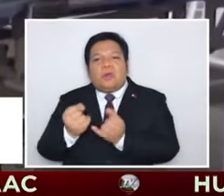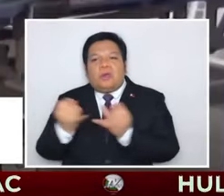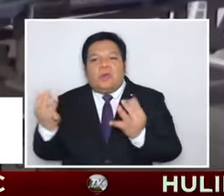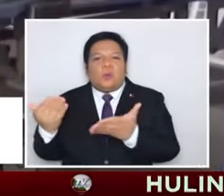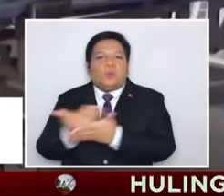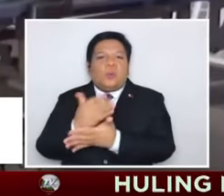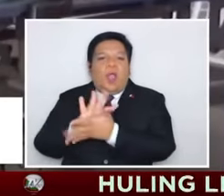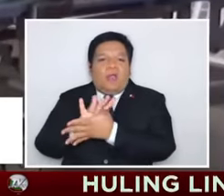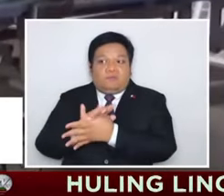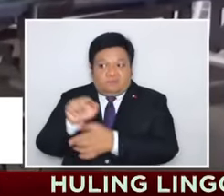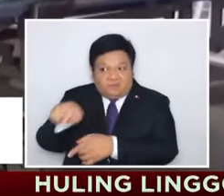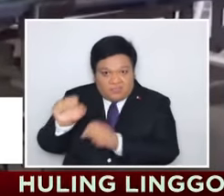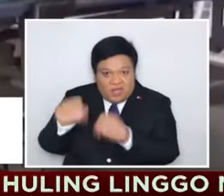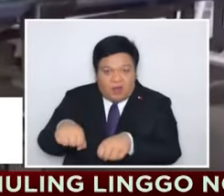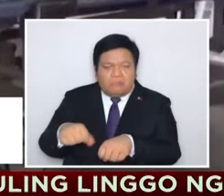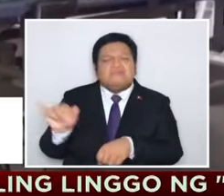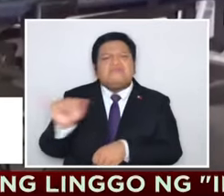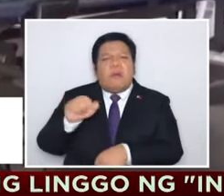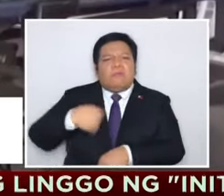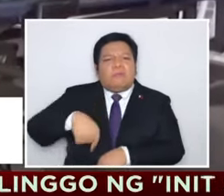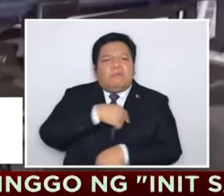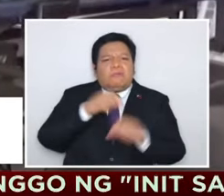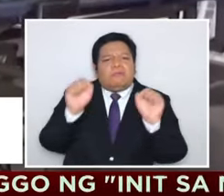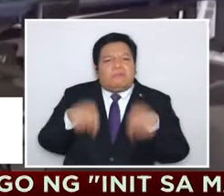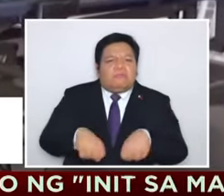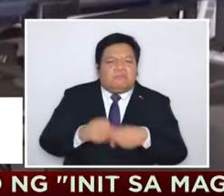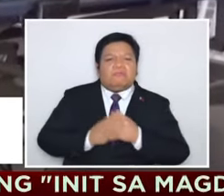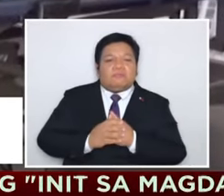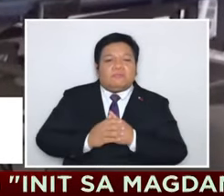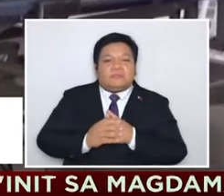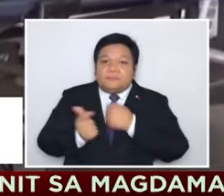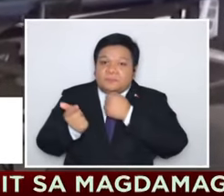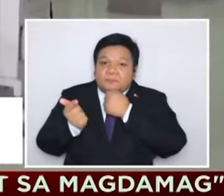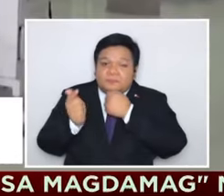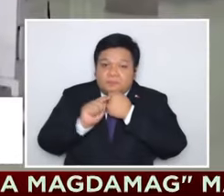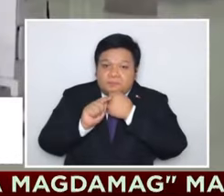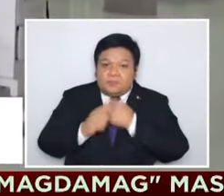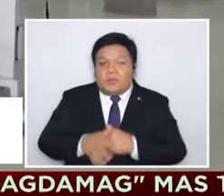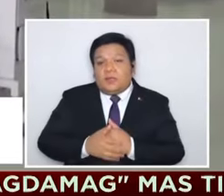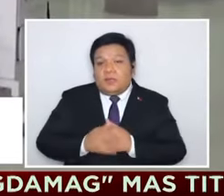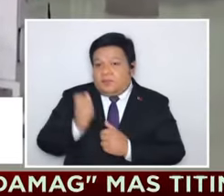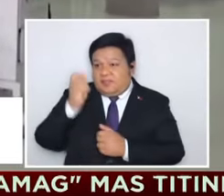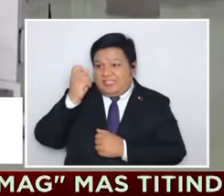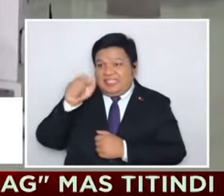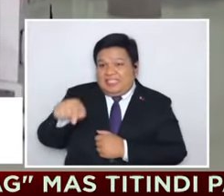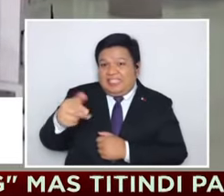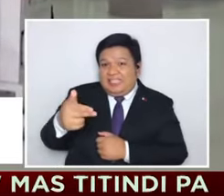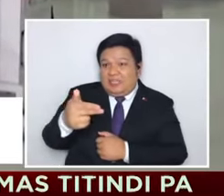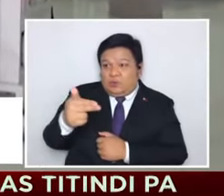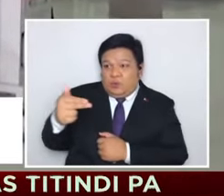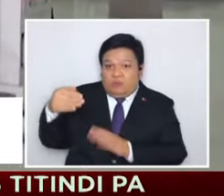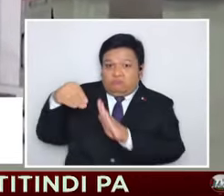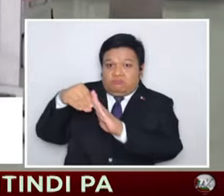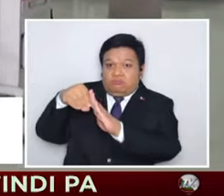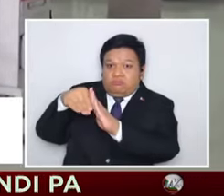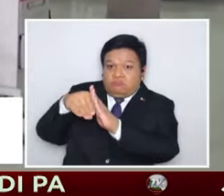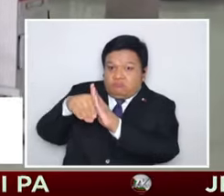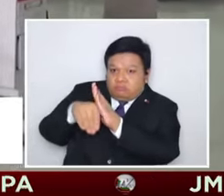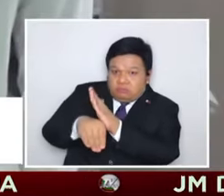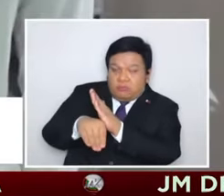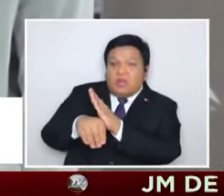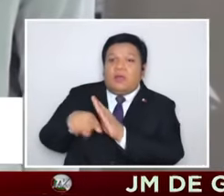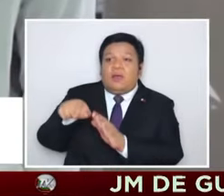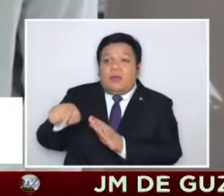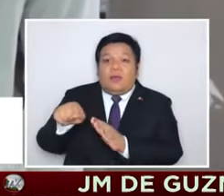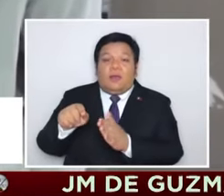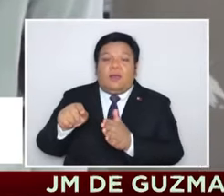natin. Yun nga lang, kaakibat kasi ng pagbaba ng kaso sa Indonesia, ang mataas na vaccination rate at